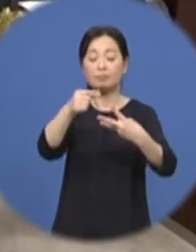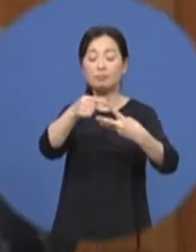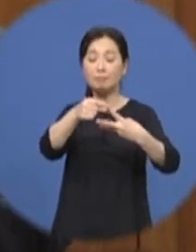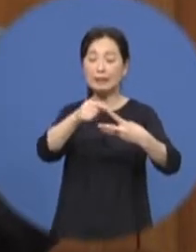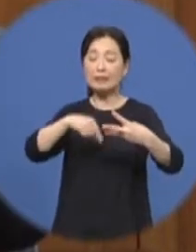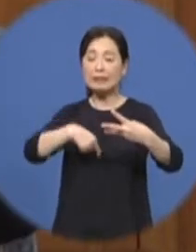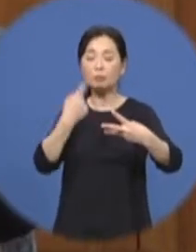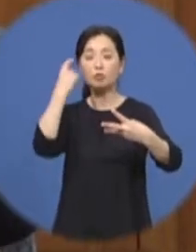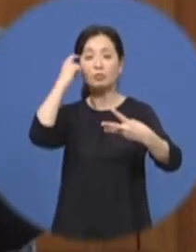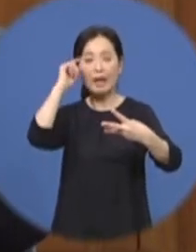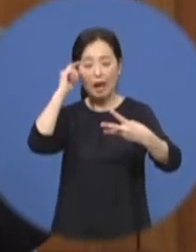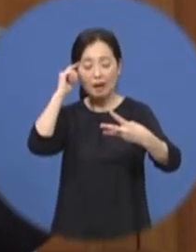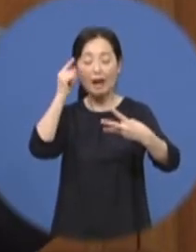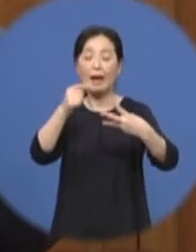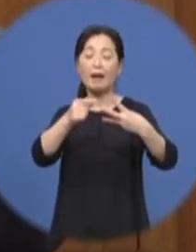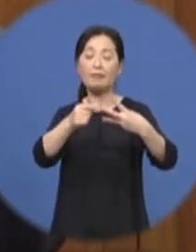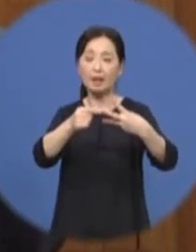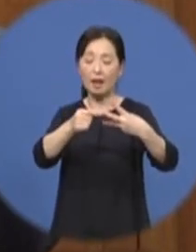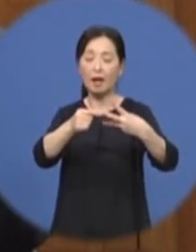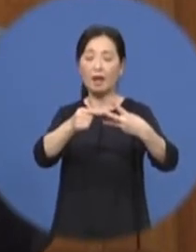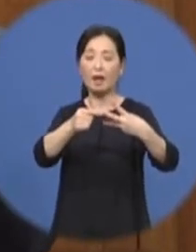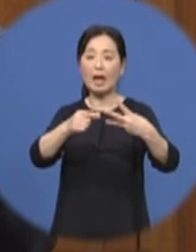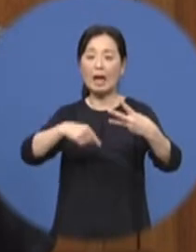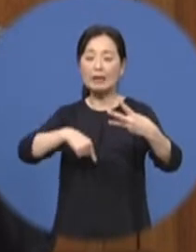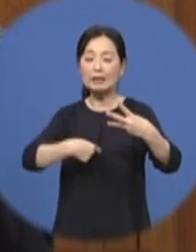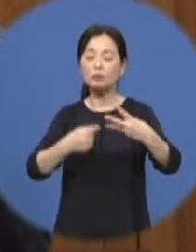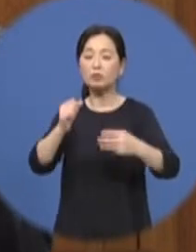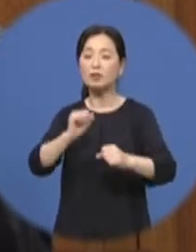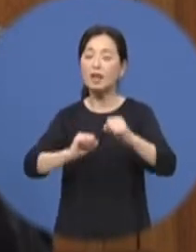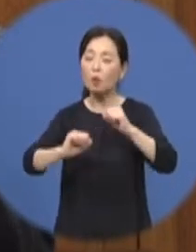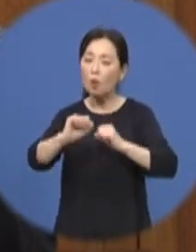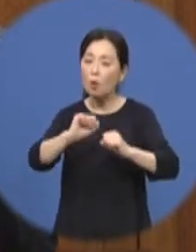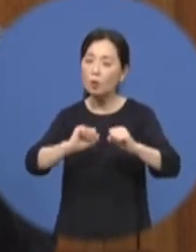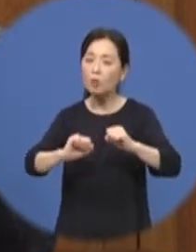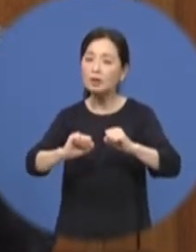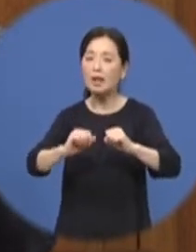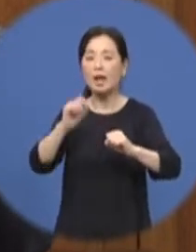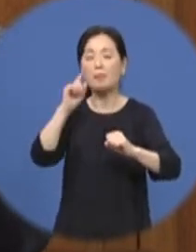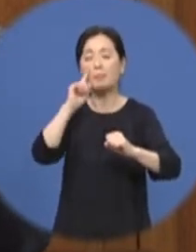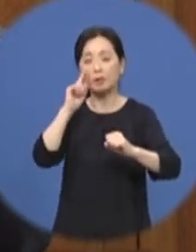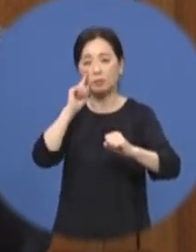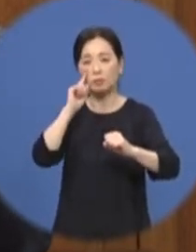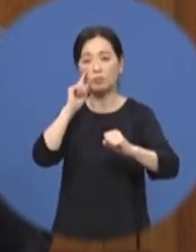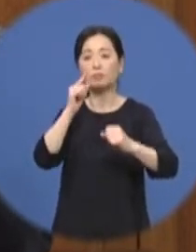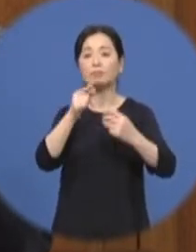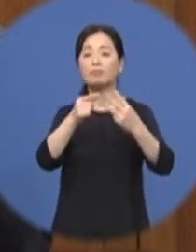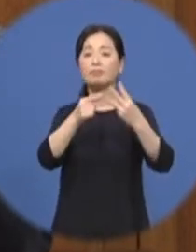て、で自分で行動してやってみて、そしてね